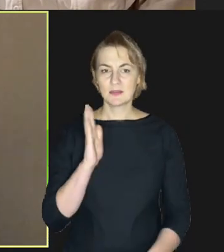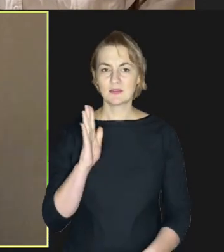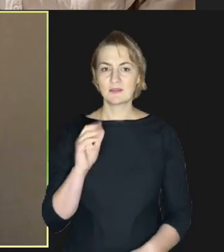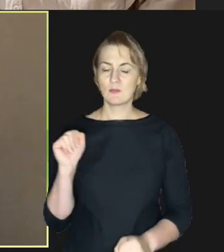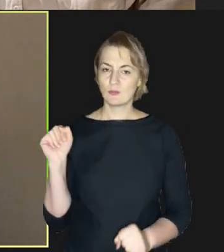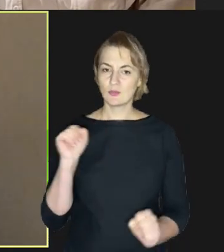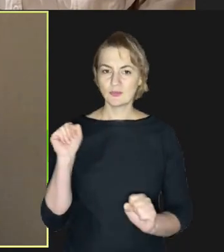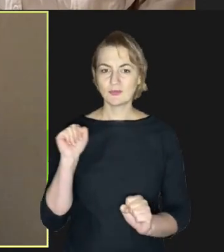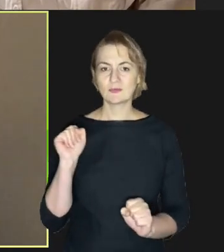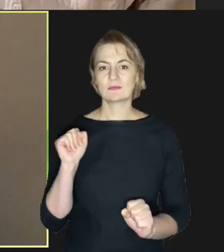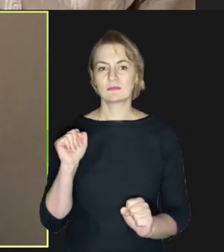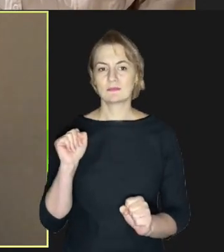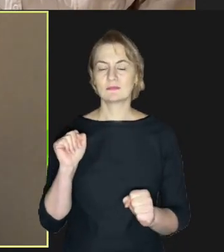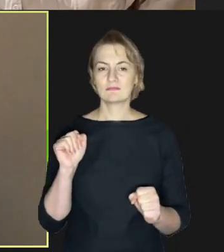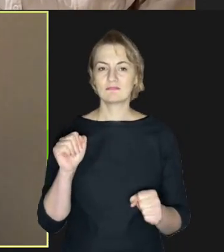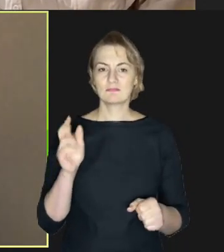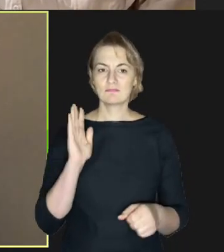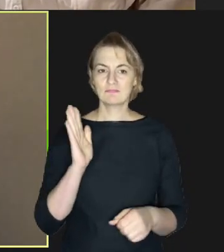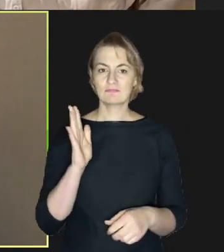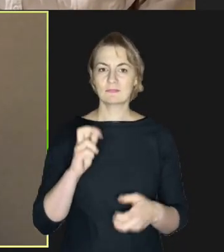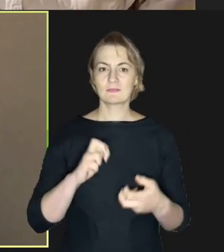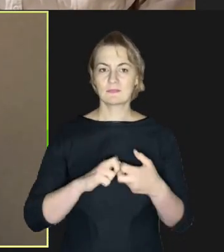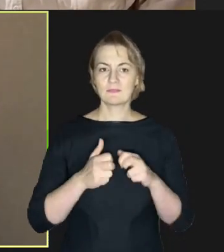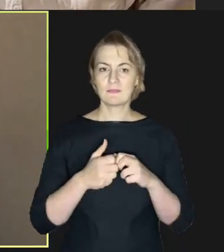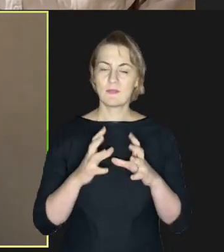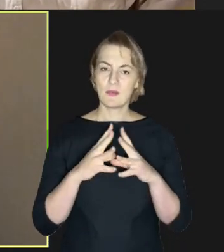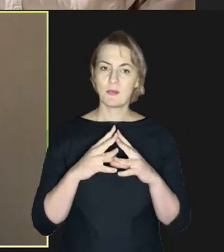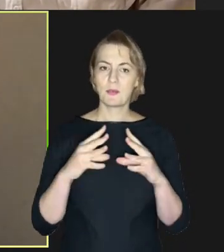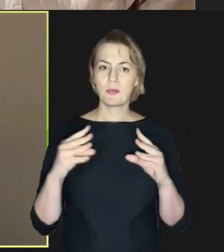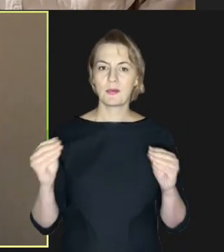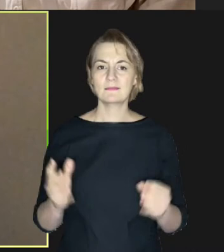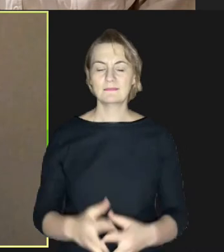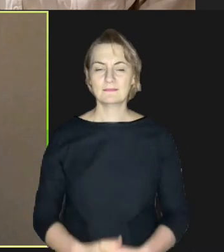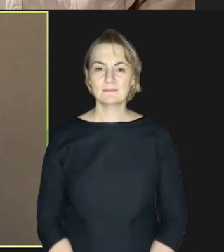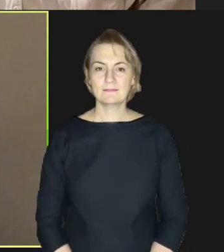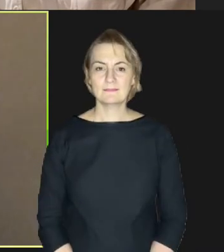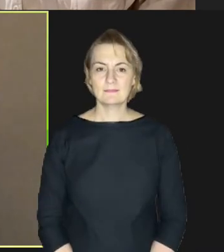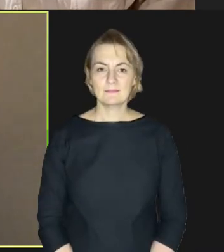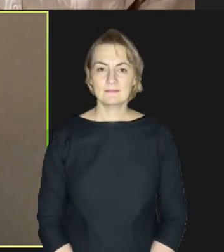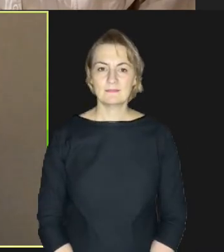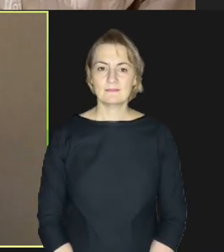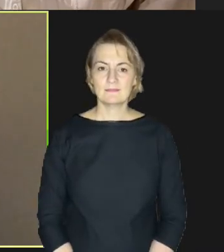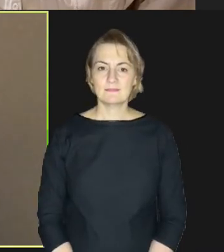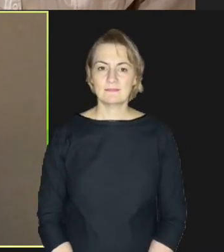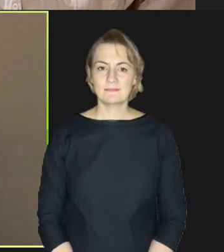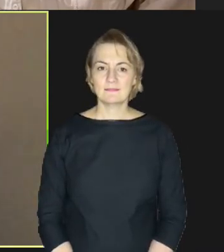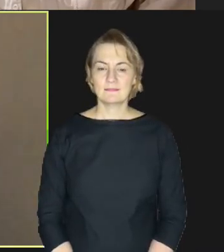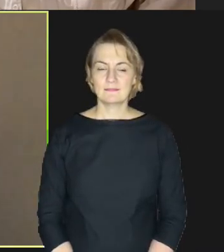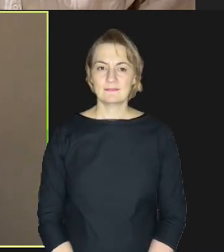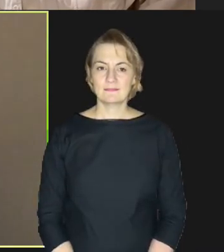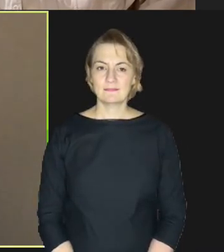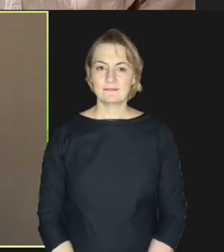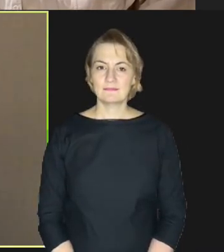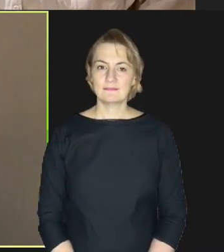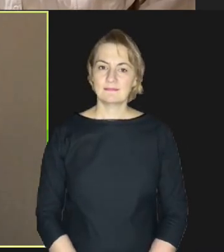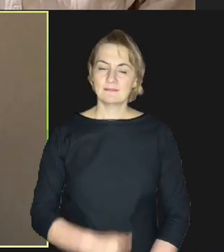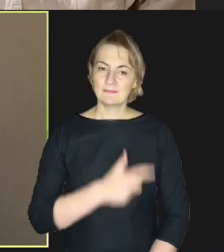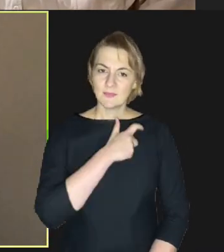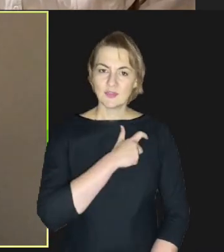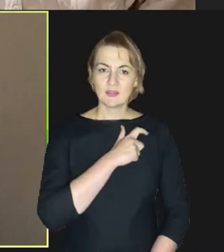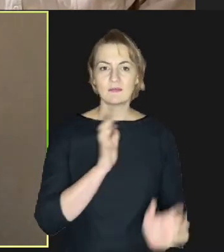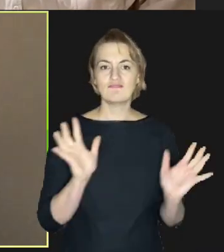wtedy wszystkie problemy powoli znikają. To serce ogarnia i